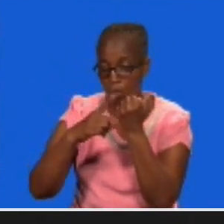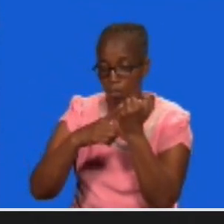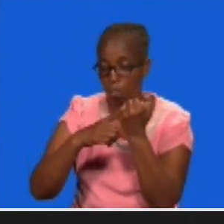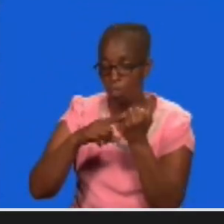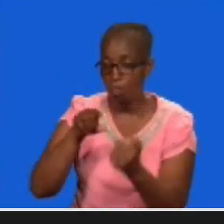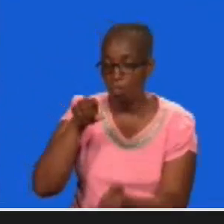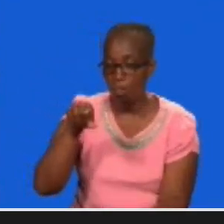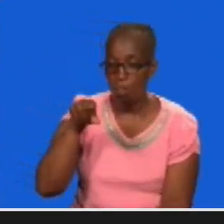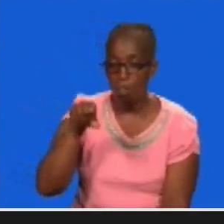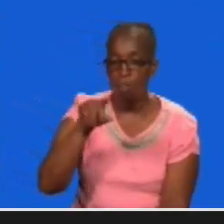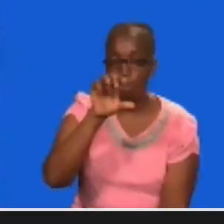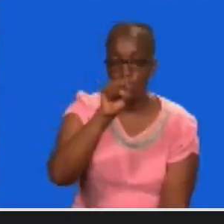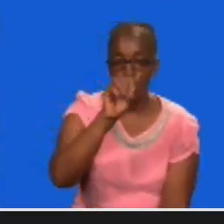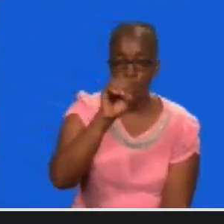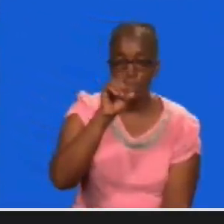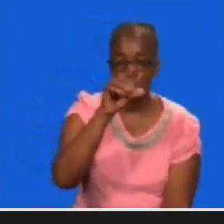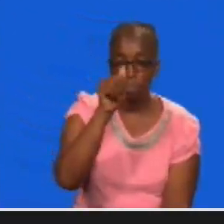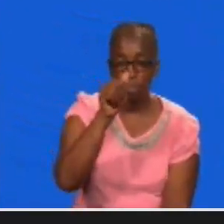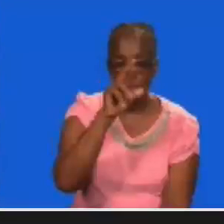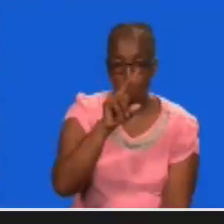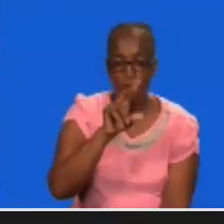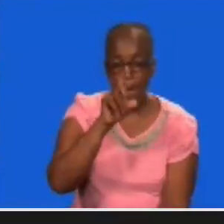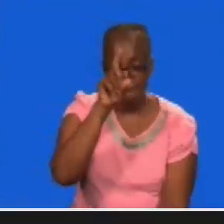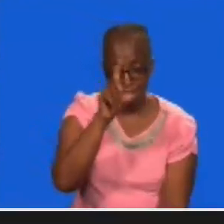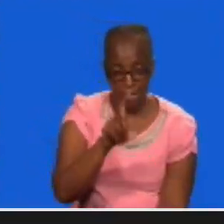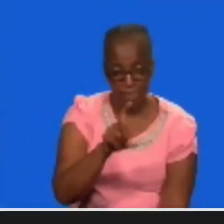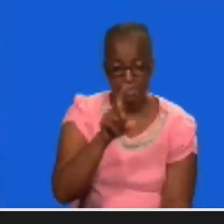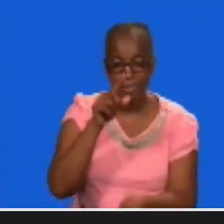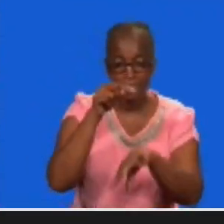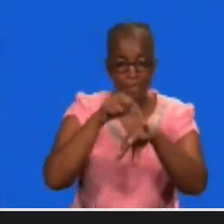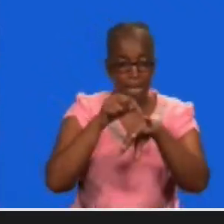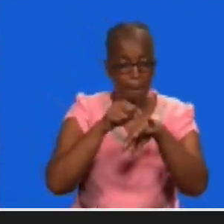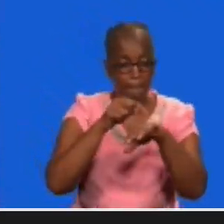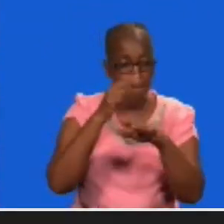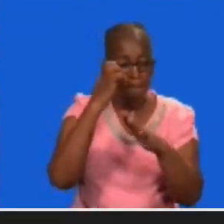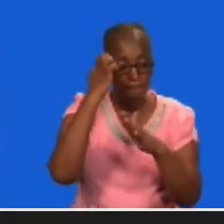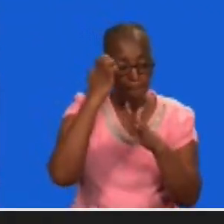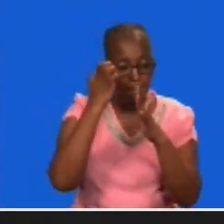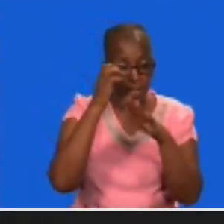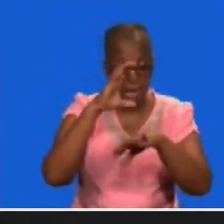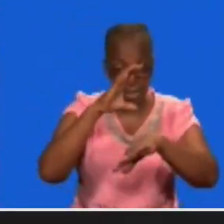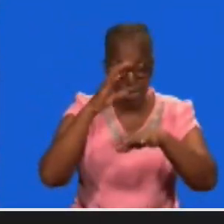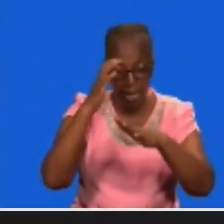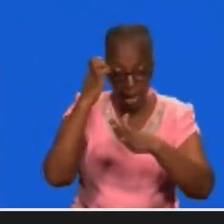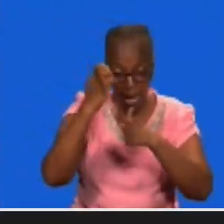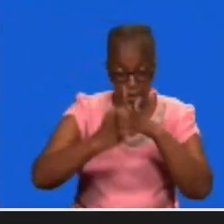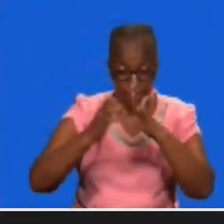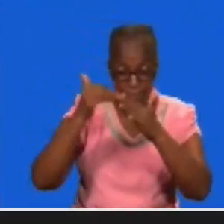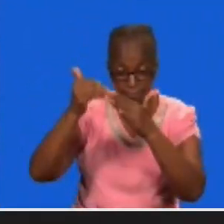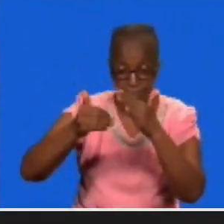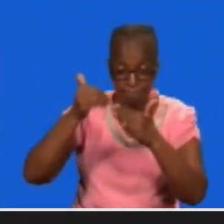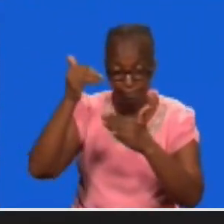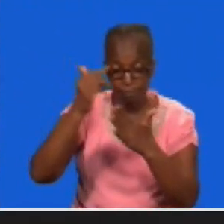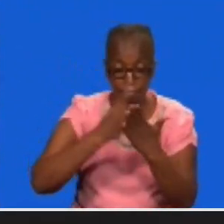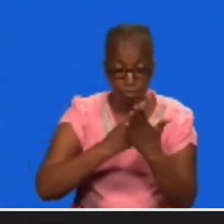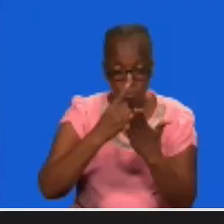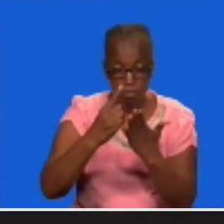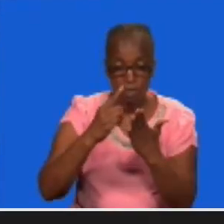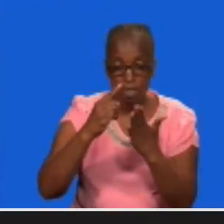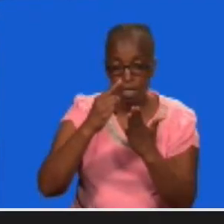6,716 na zile solar farm, hii solar farm inafaa ikikamilika wiki